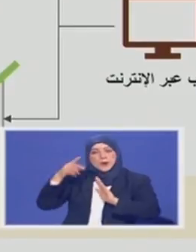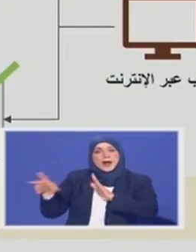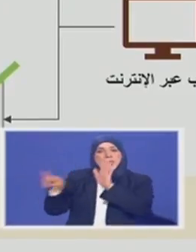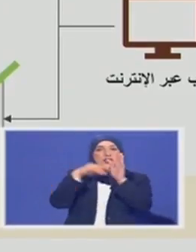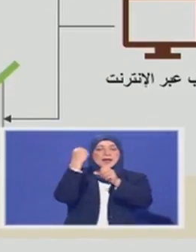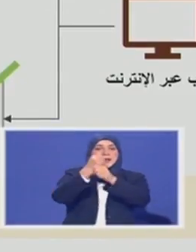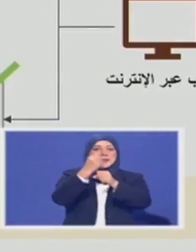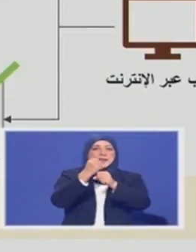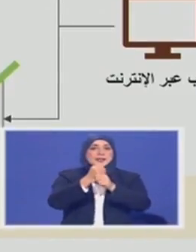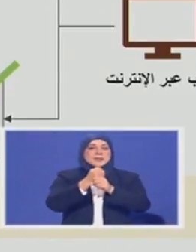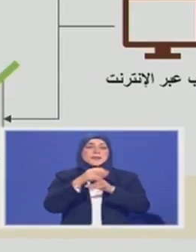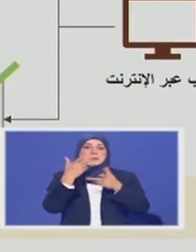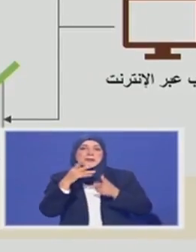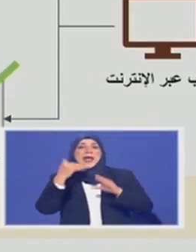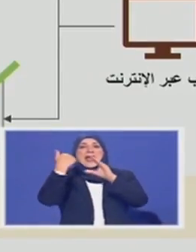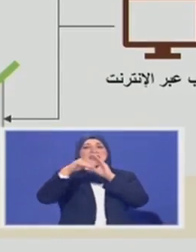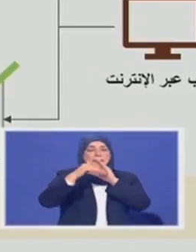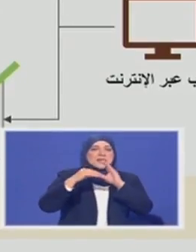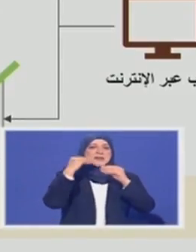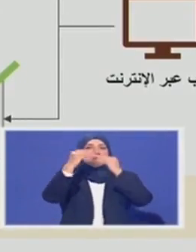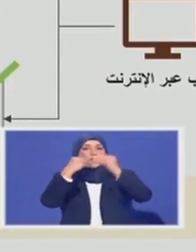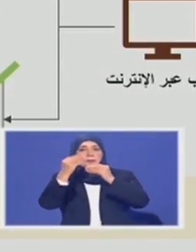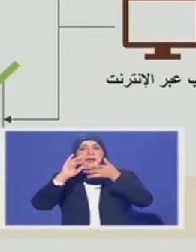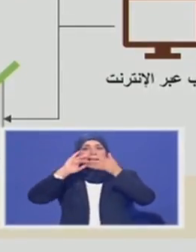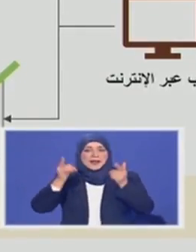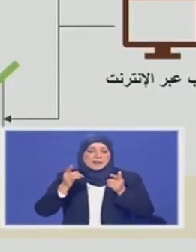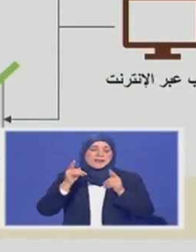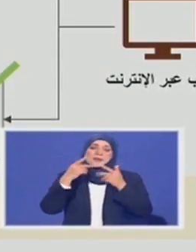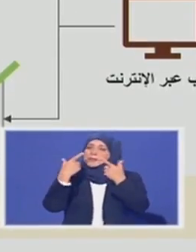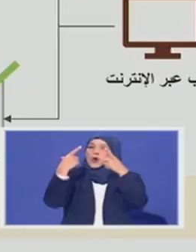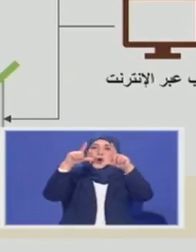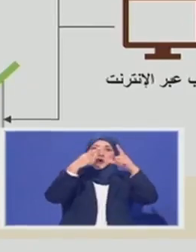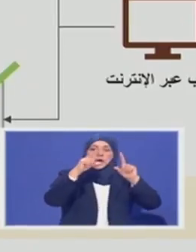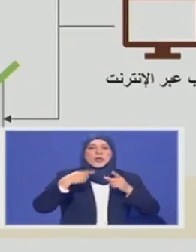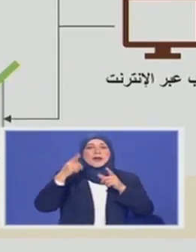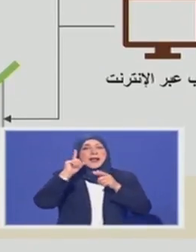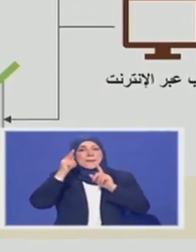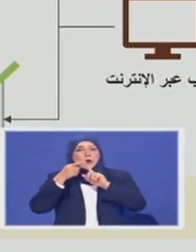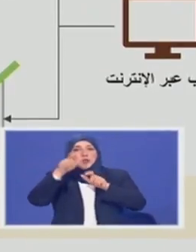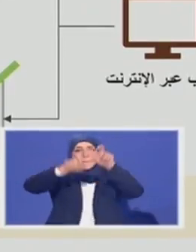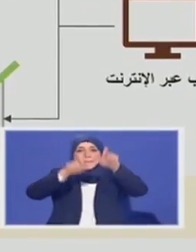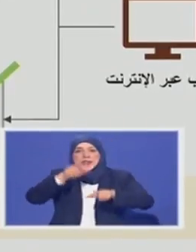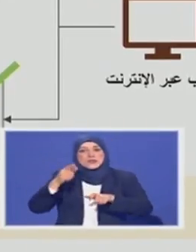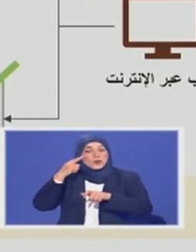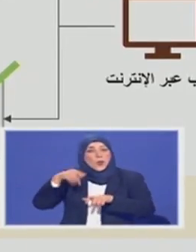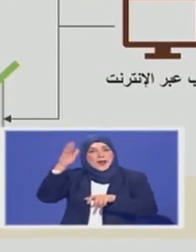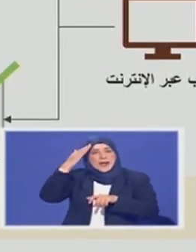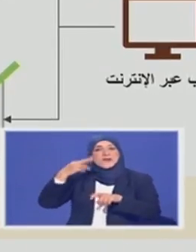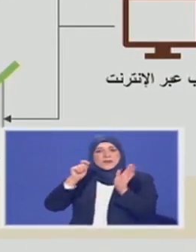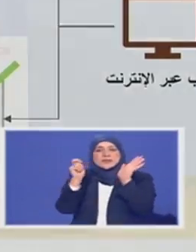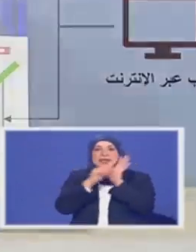أو بالإسماس كما و الاسماس معناها بالنسبة لصاحب المؤسسة